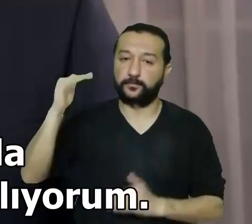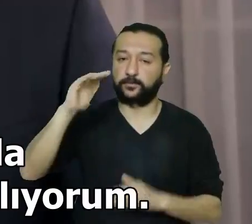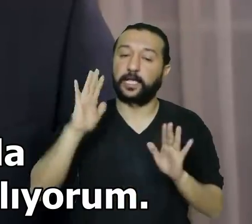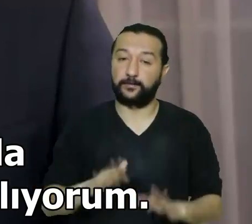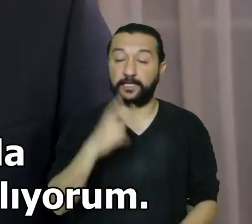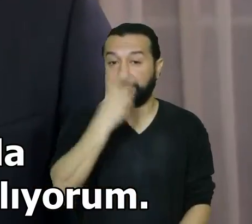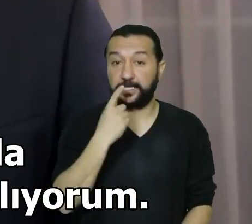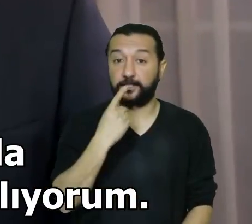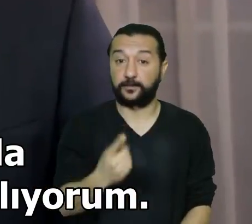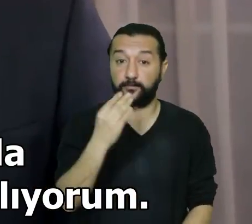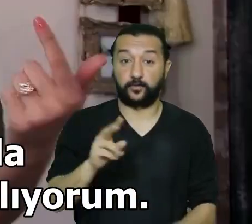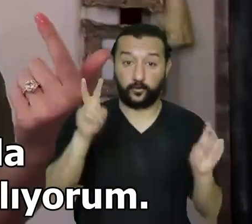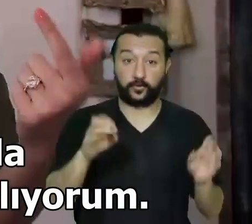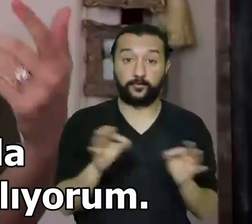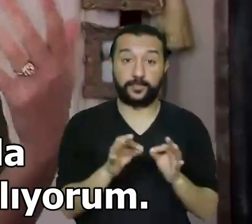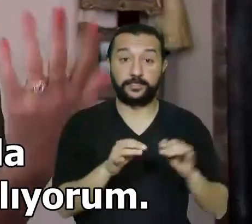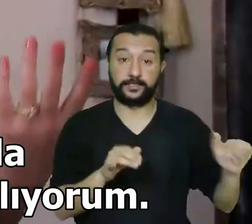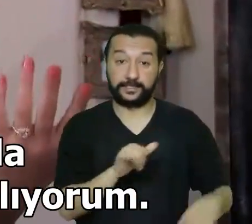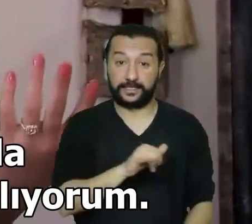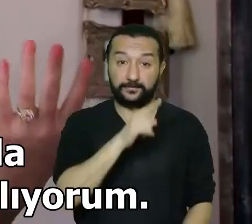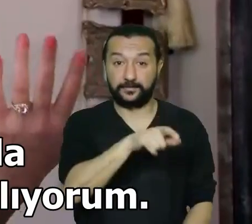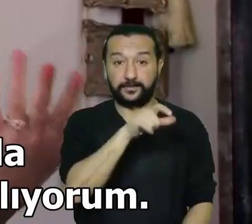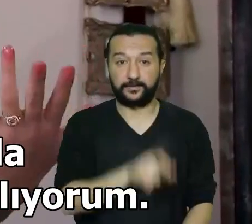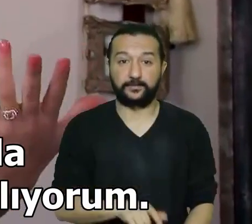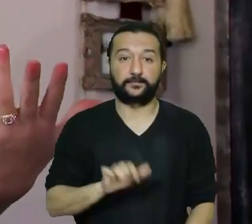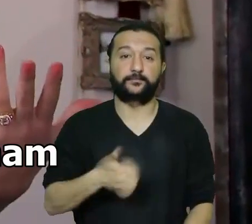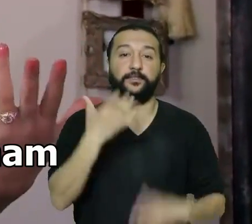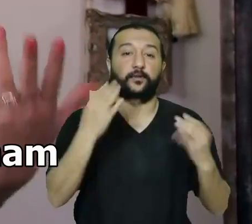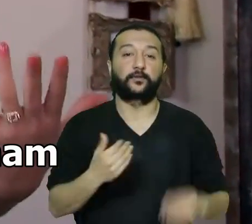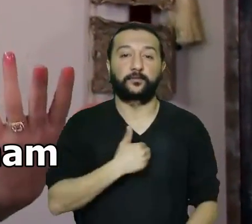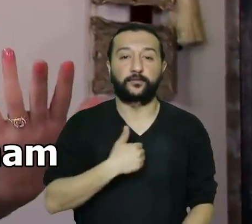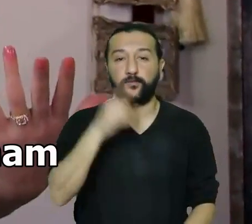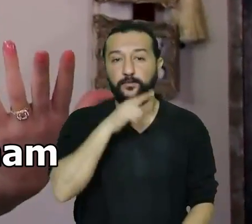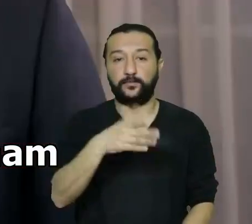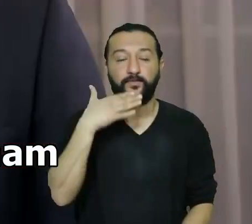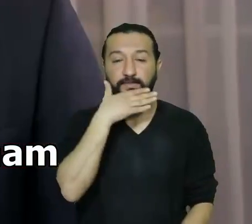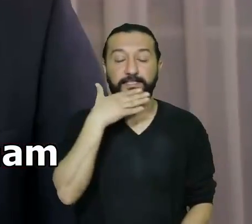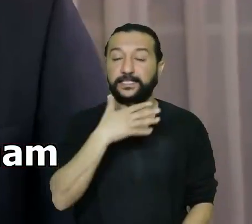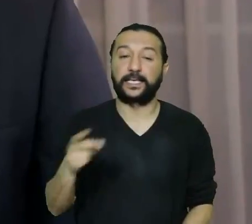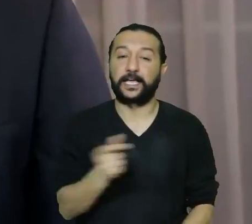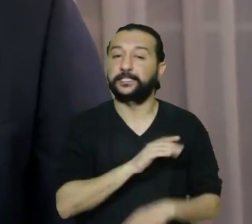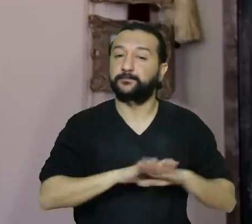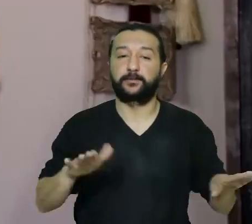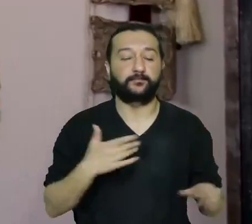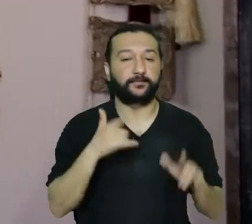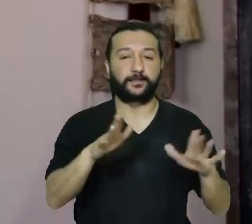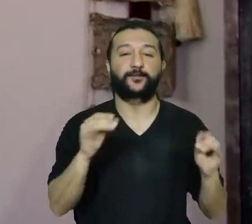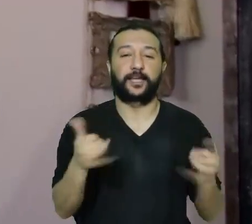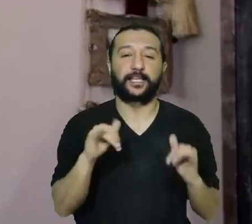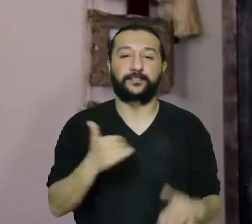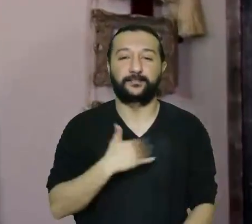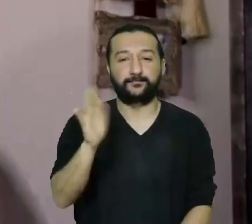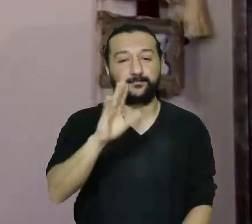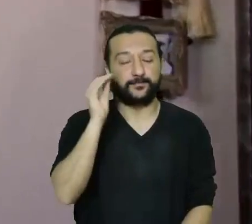ama şarkı söyleme konusunda Biricik'in yanında bir diva gibi kalıyorum. Dolayısıyla bu fırsatı kaçırmam mümkün değil canım. Çok